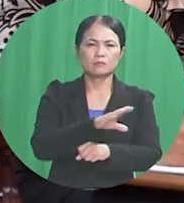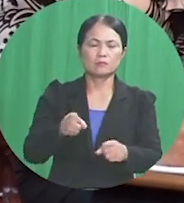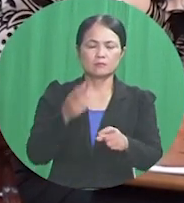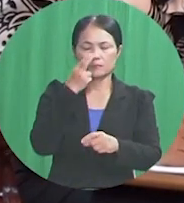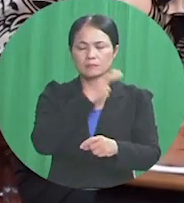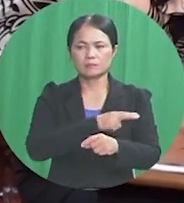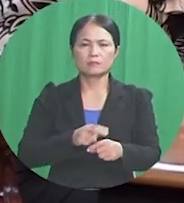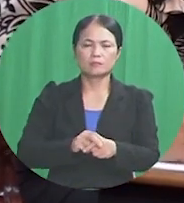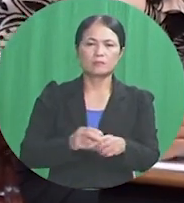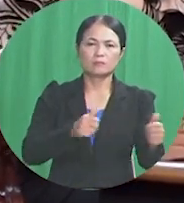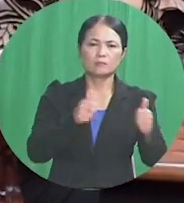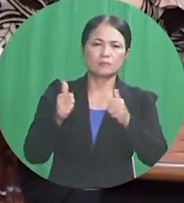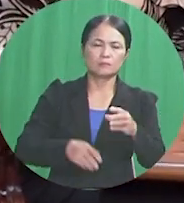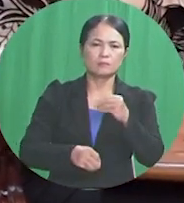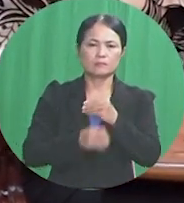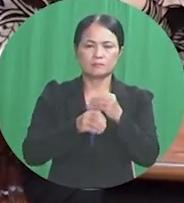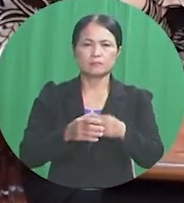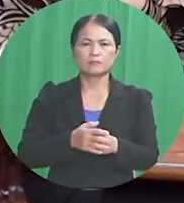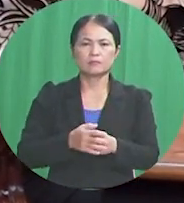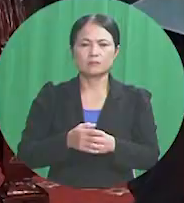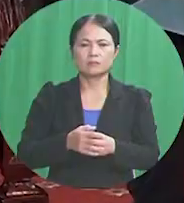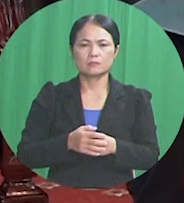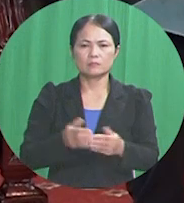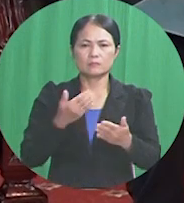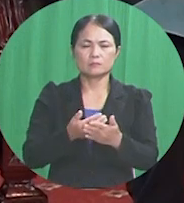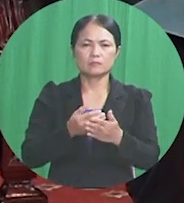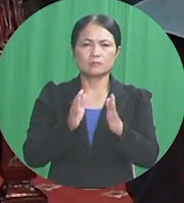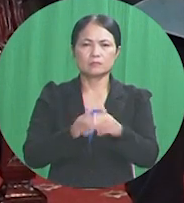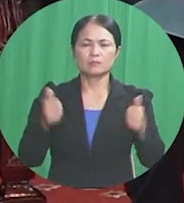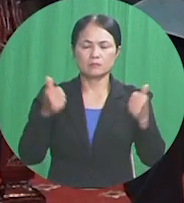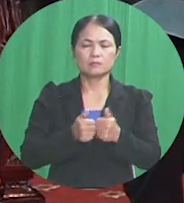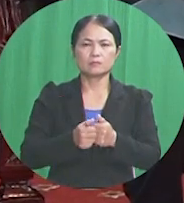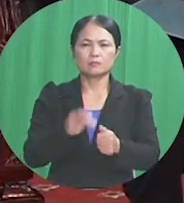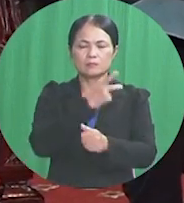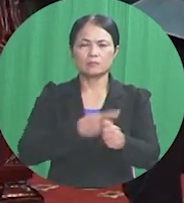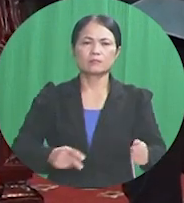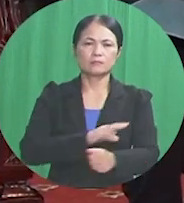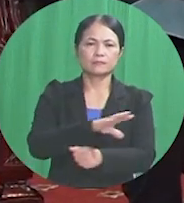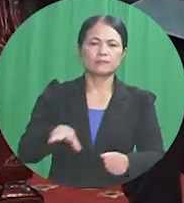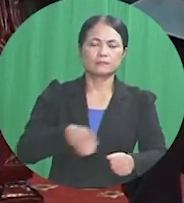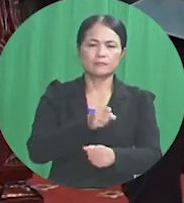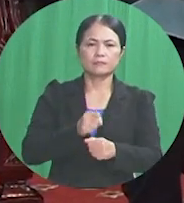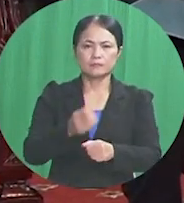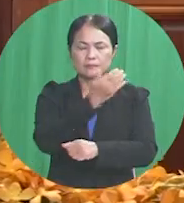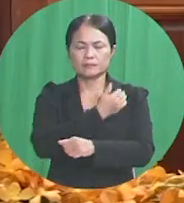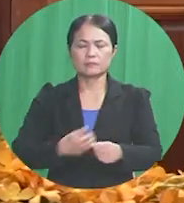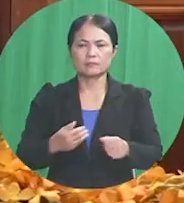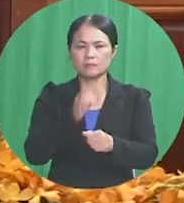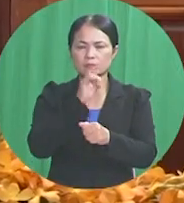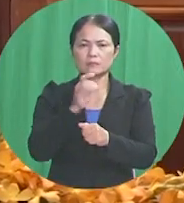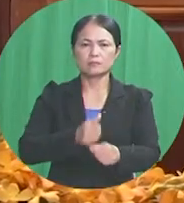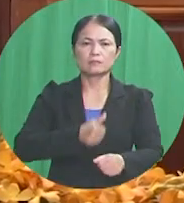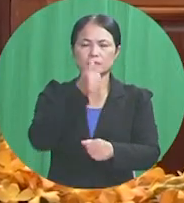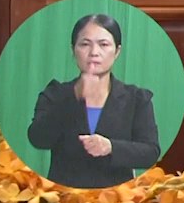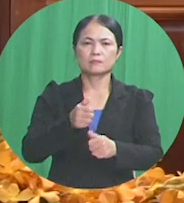វៀតណាមឲ្យកាន់តែល្អប្រសើរថែមទៀតក្នុងនាមរដ្ឋសភានៃព្រះរាជាណាចក្រកម្ពុជាសម្ដេចពិតជាមានមោទ